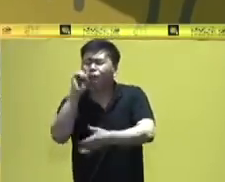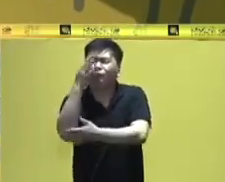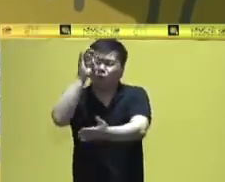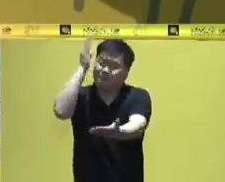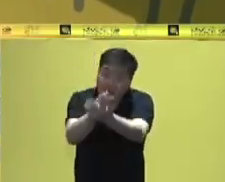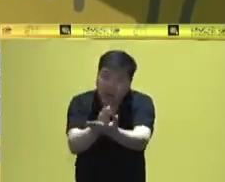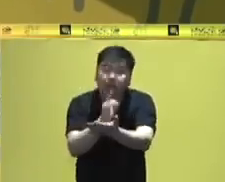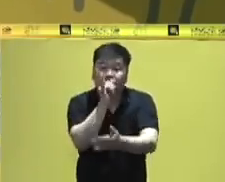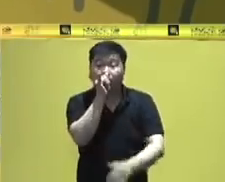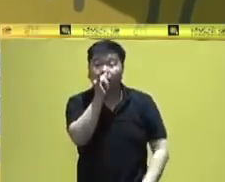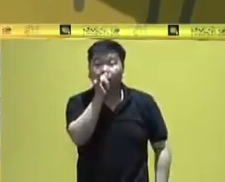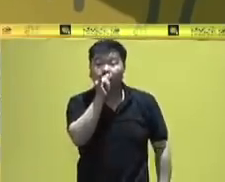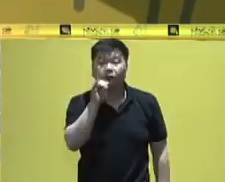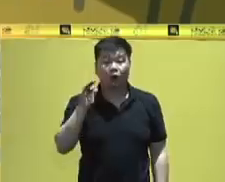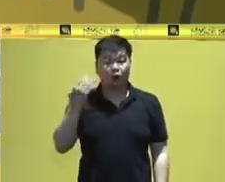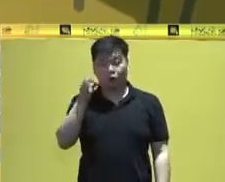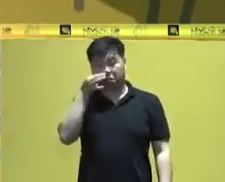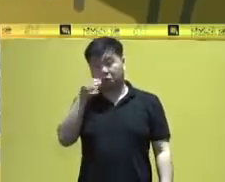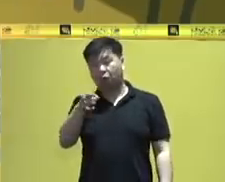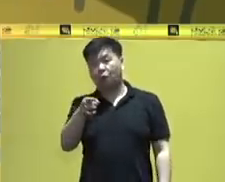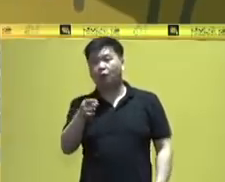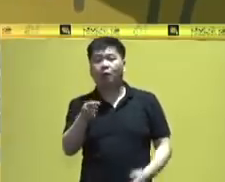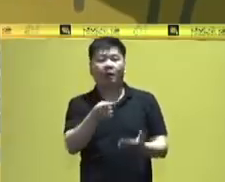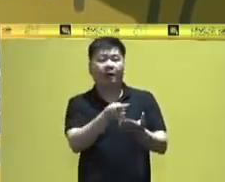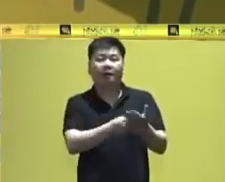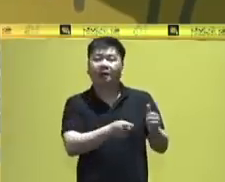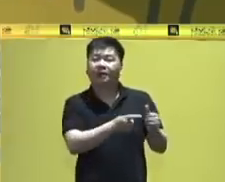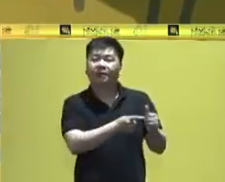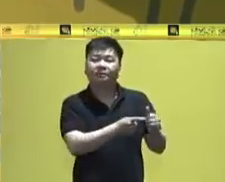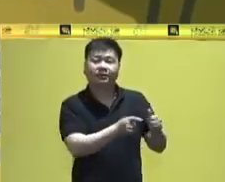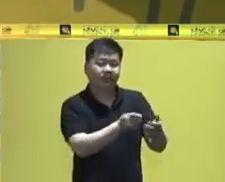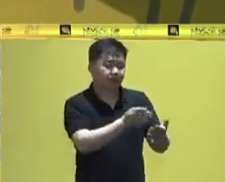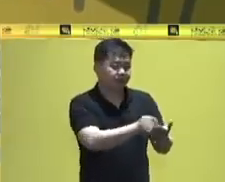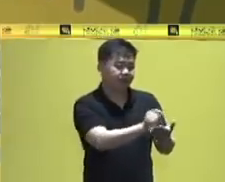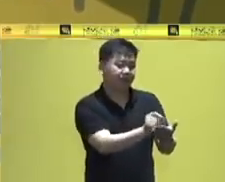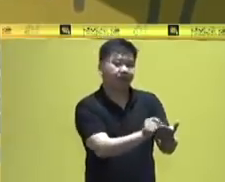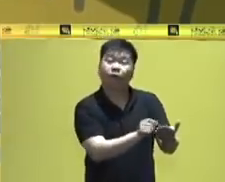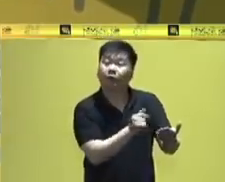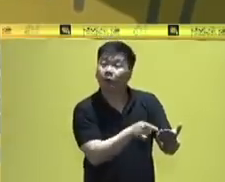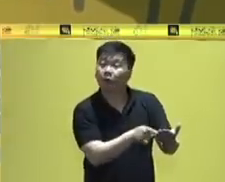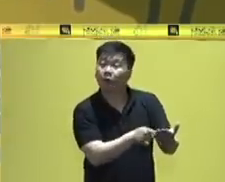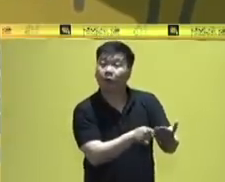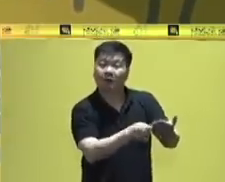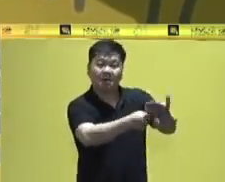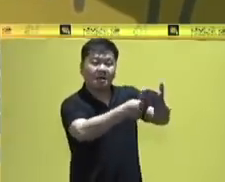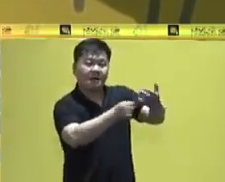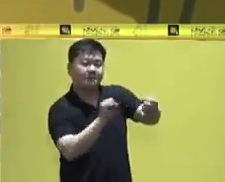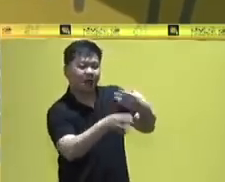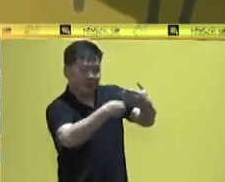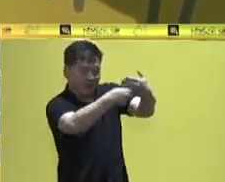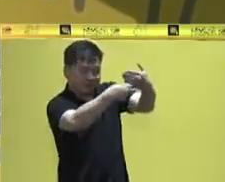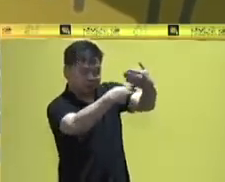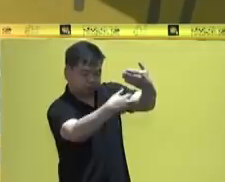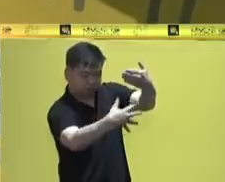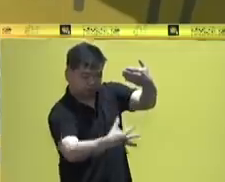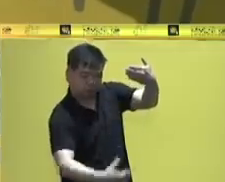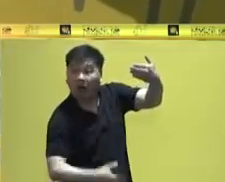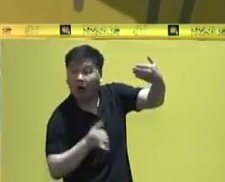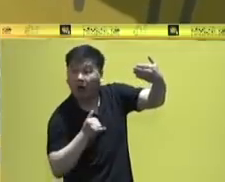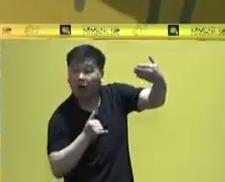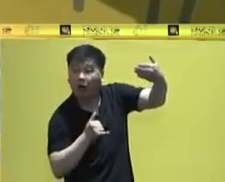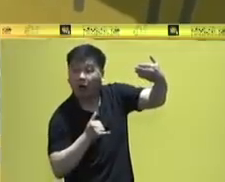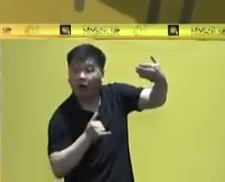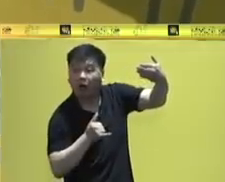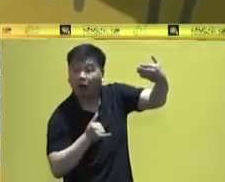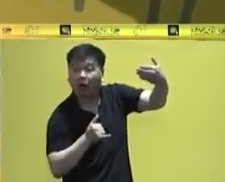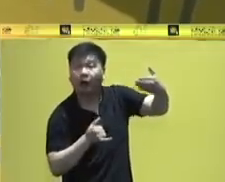말고. 요새 이렇게 보면요. 기자들이 기사를 쓰죠? 그러면 댓글이 쫙 달리는데 기자들이